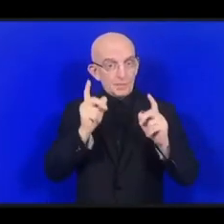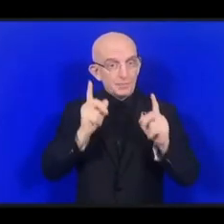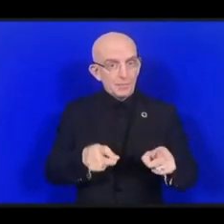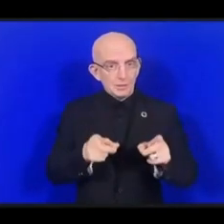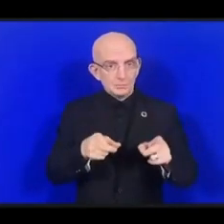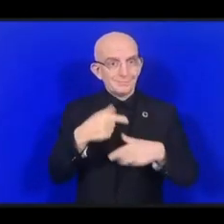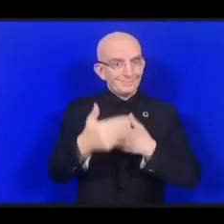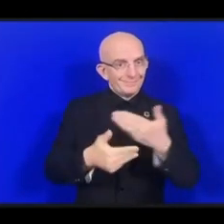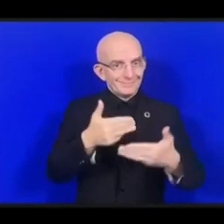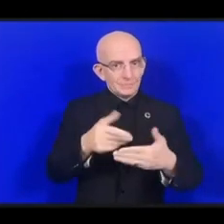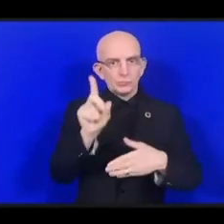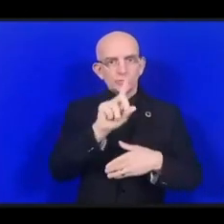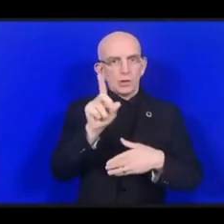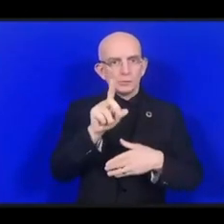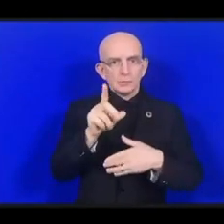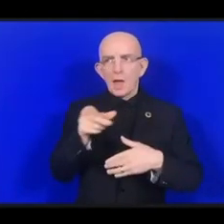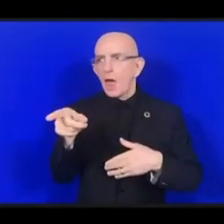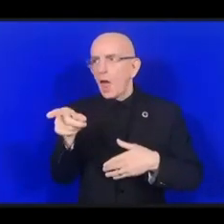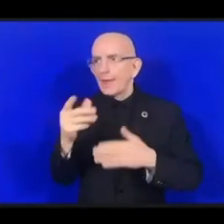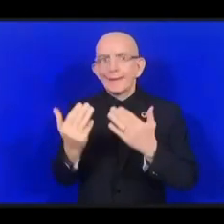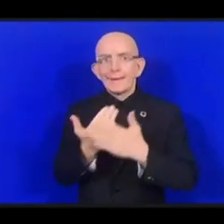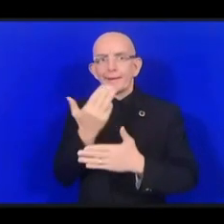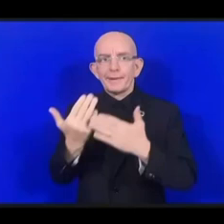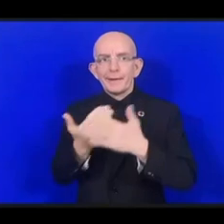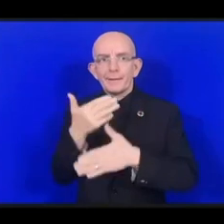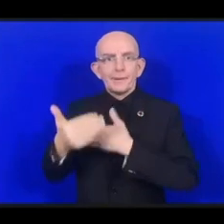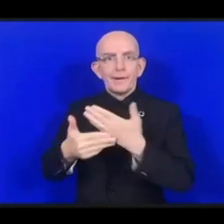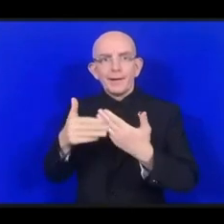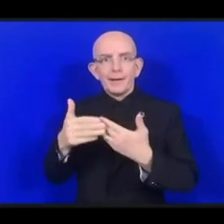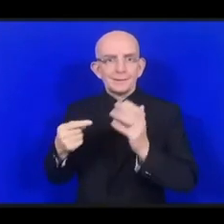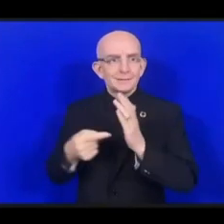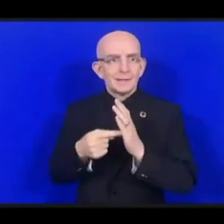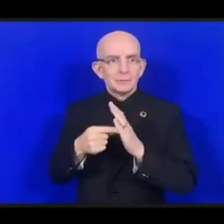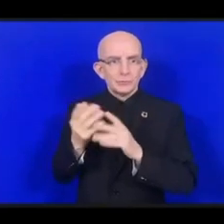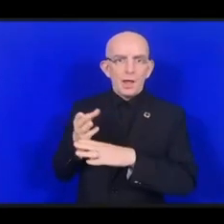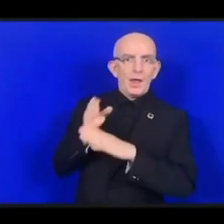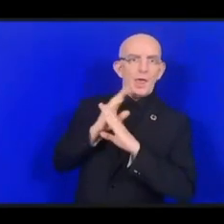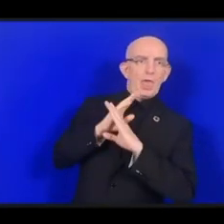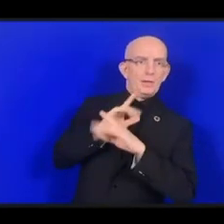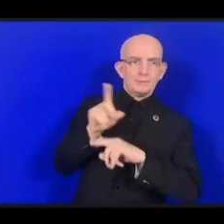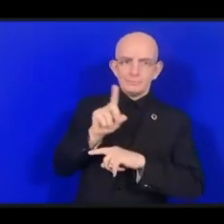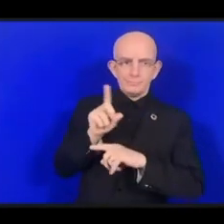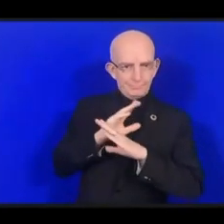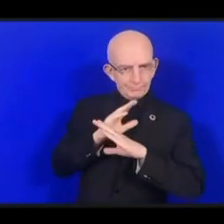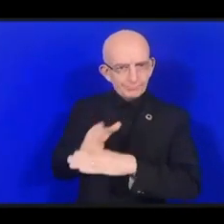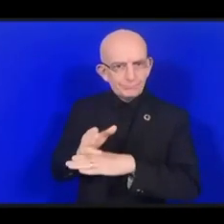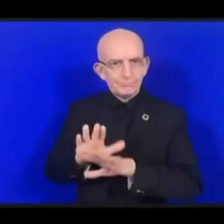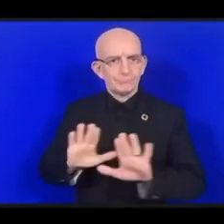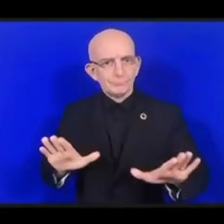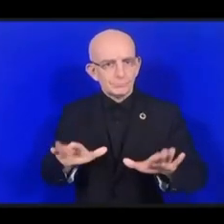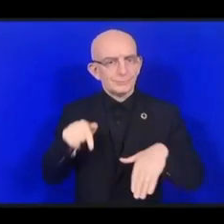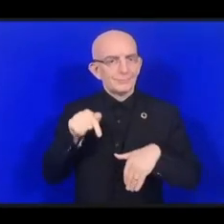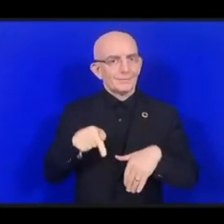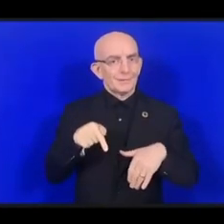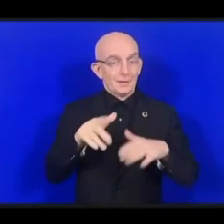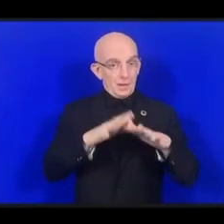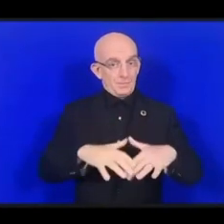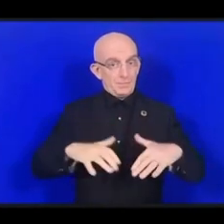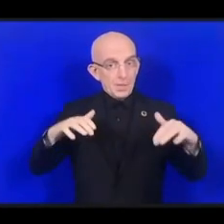التوازن فان التشريع او التنظيم لا يجب ان يقف كعائق امام التطورات